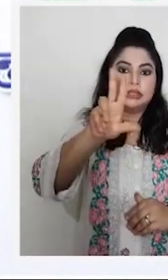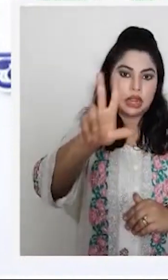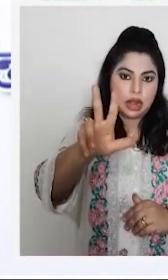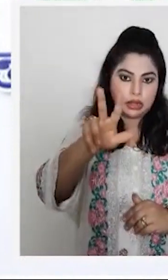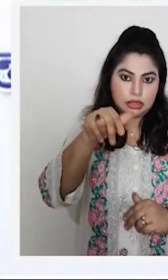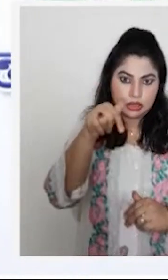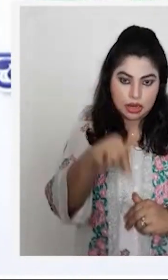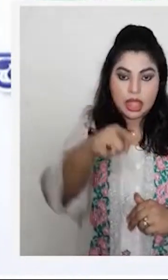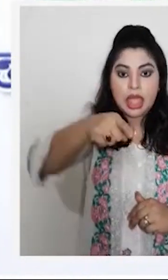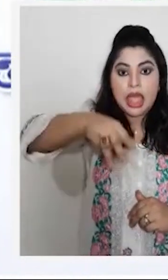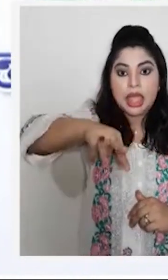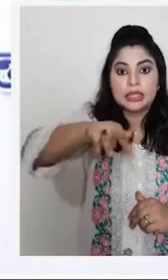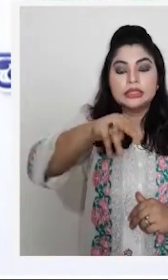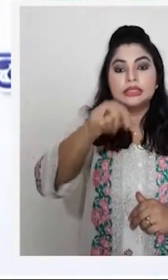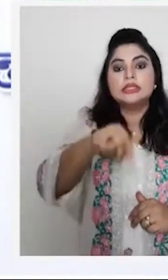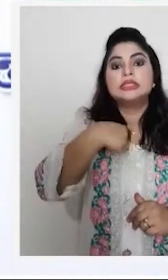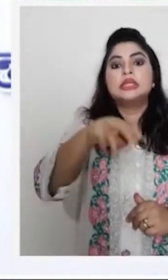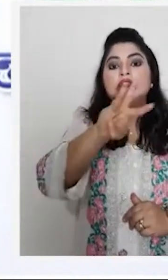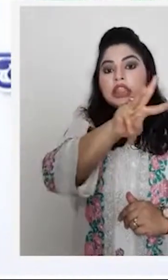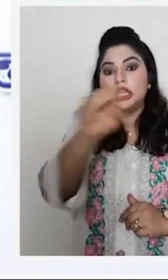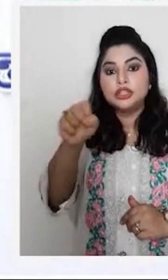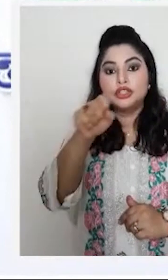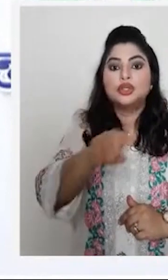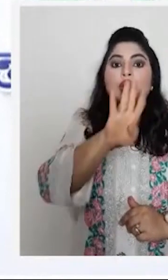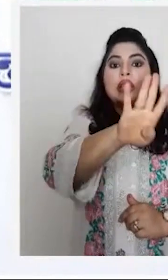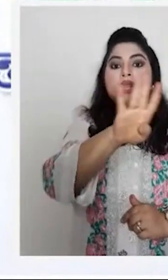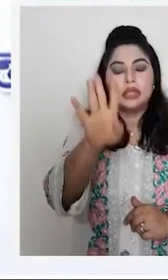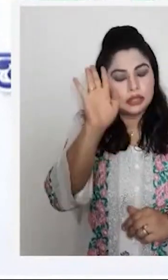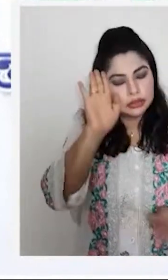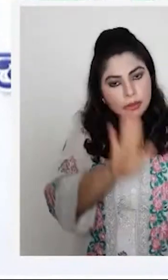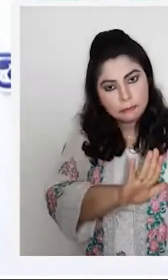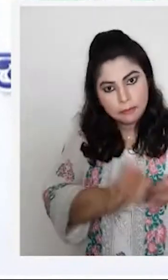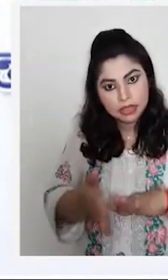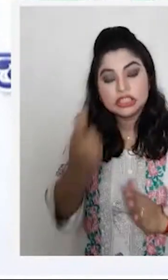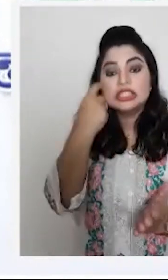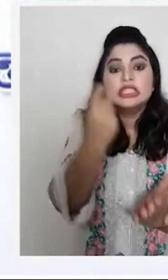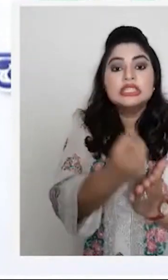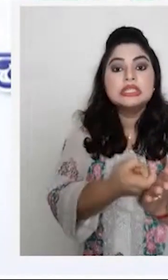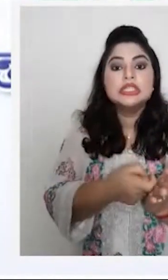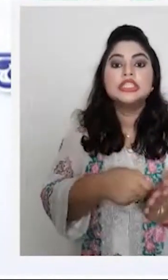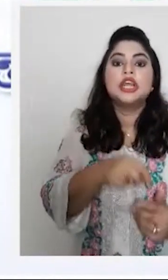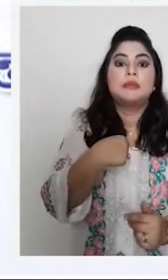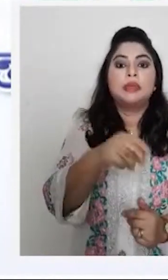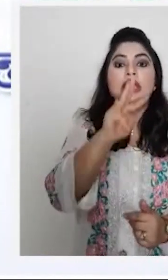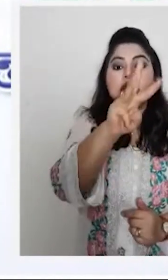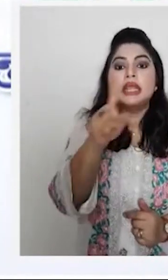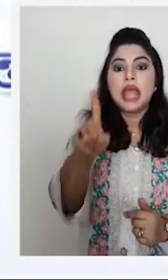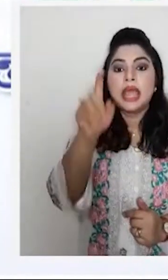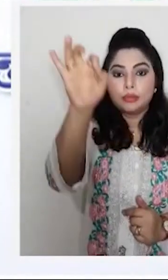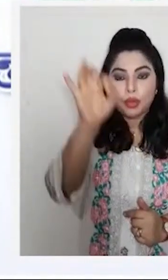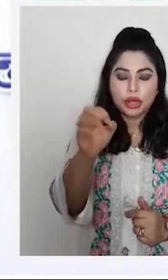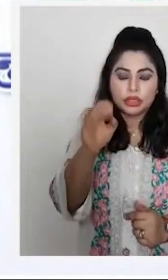39.26%। গত 24 ঘন্টায় মৃত্যুবরণ করেছেন 38 জন। এ পর্যন্ত 1,343 জন মৃত্যুবরণ